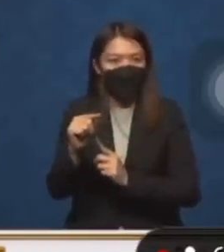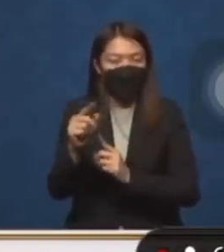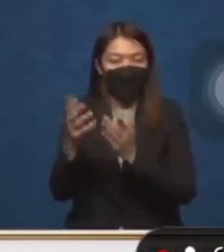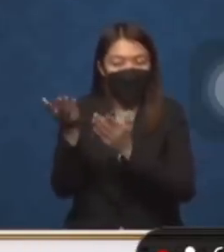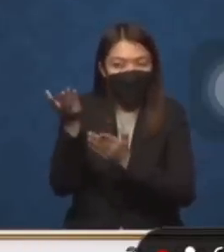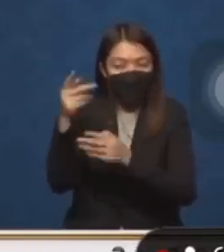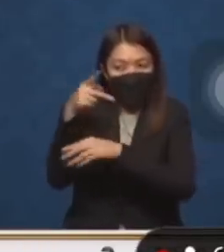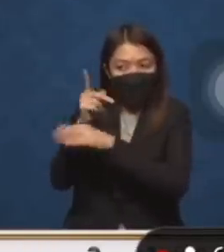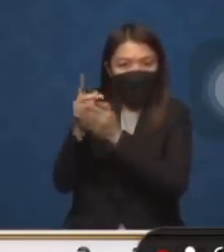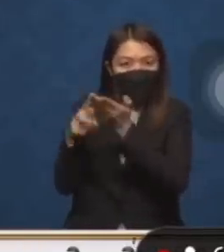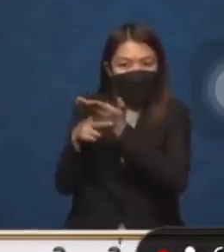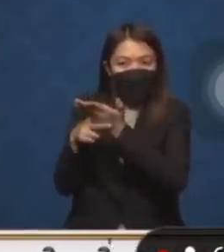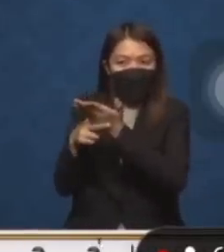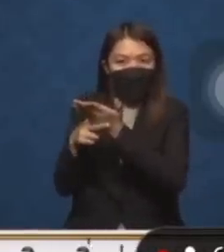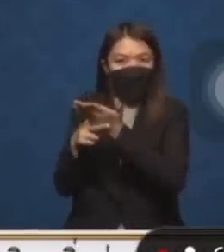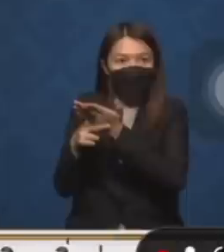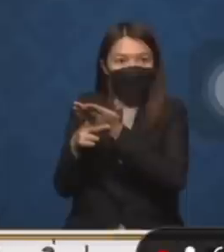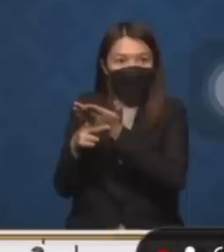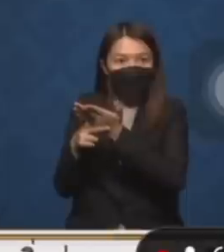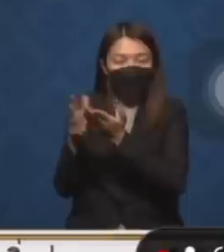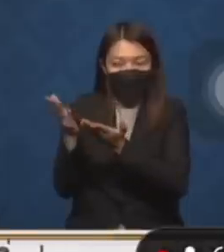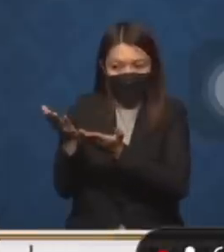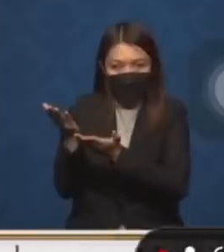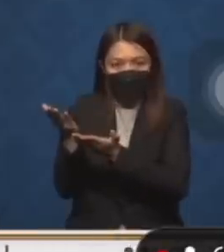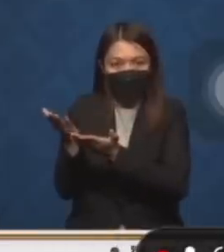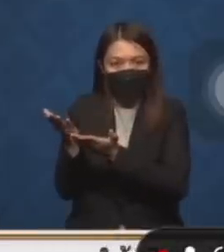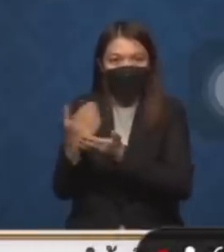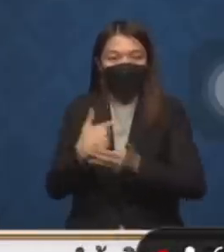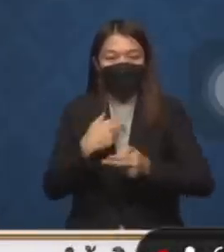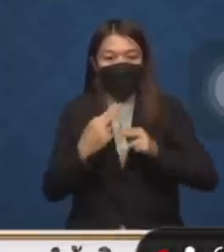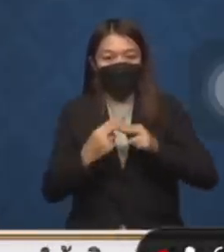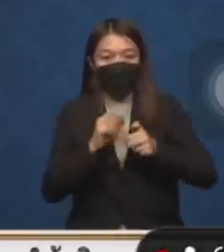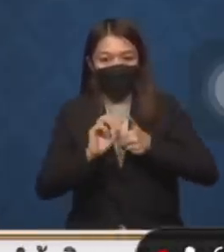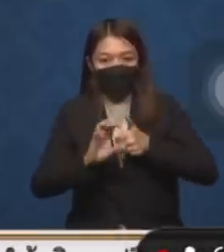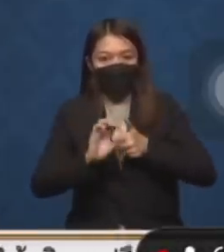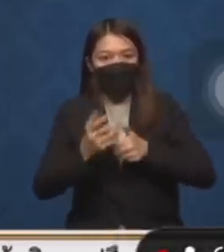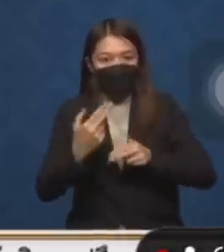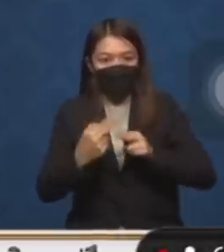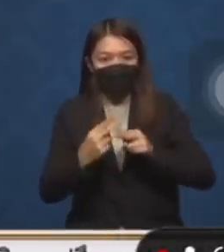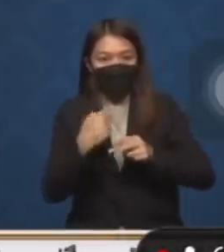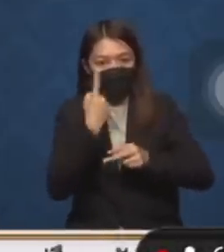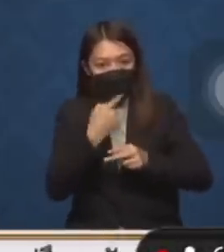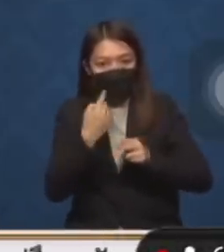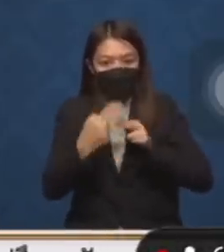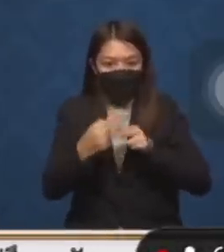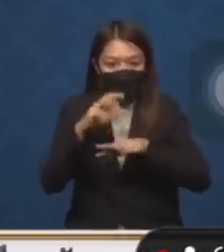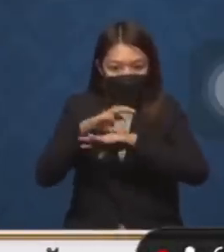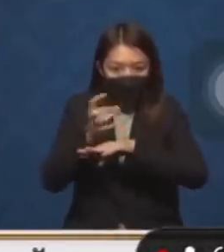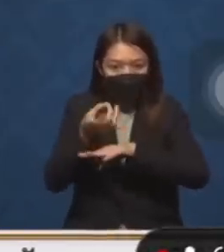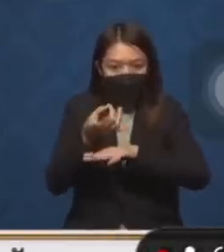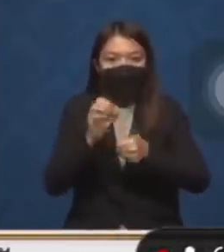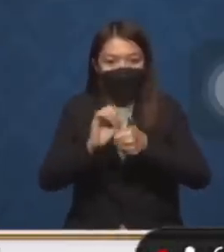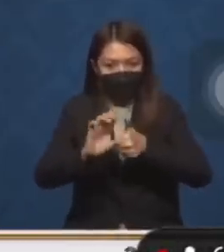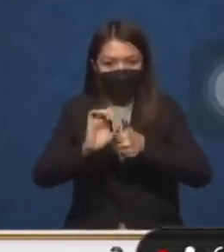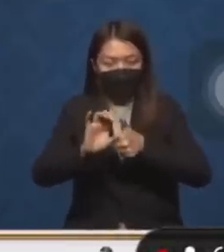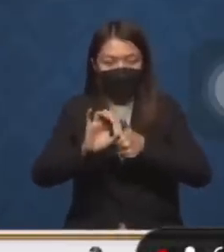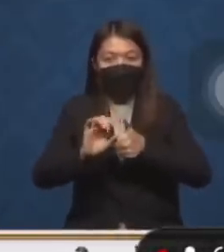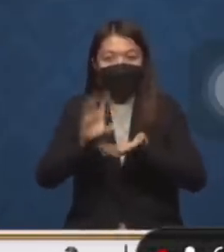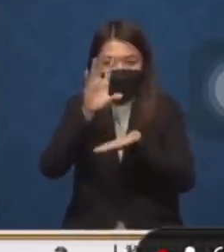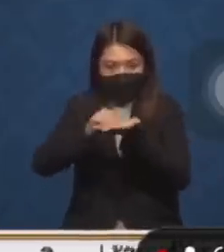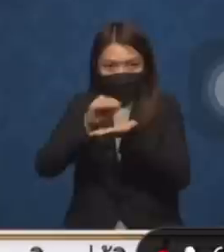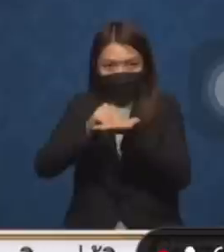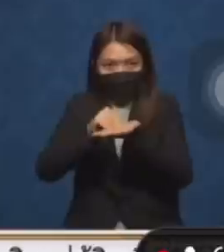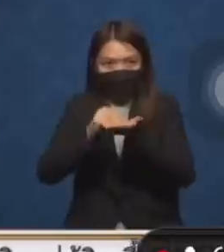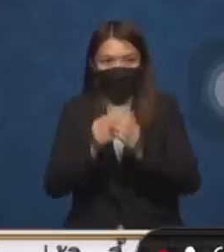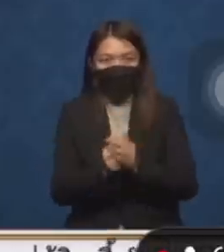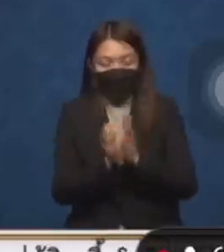ใหญ่ทานตัแทน ท่านได้การูนาได้แน่นําตเอง้วยนะครับทุติ ม็ ใ ชื่อ อะไร จะ ได้ บ ทก เอาไ้ ใพอ